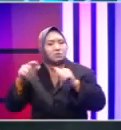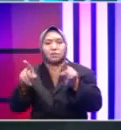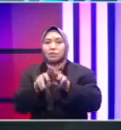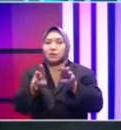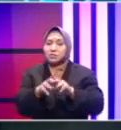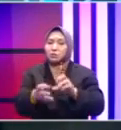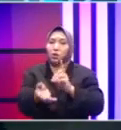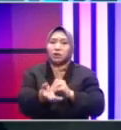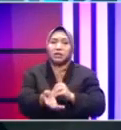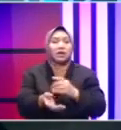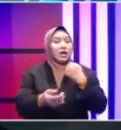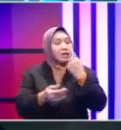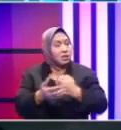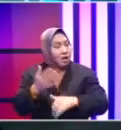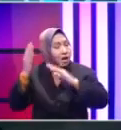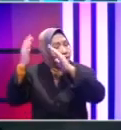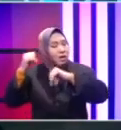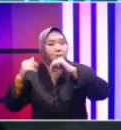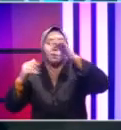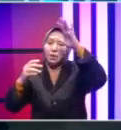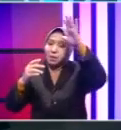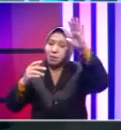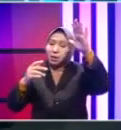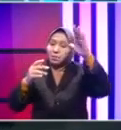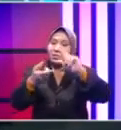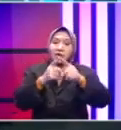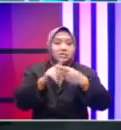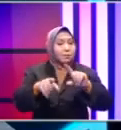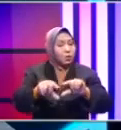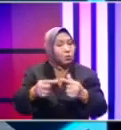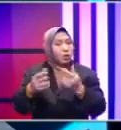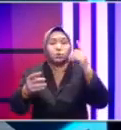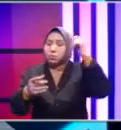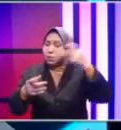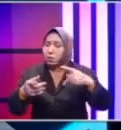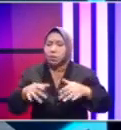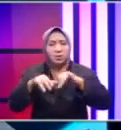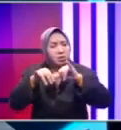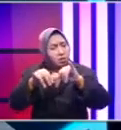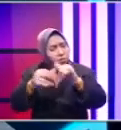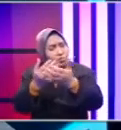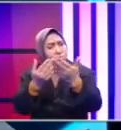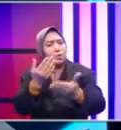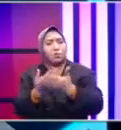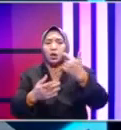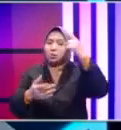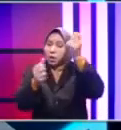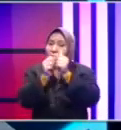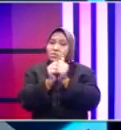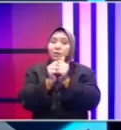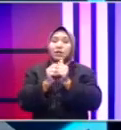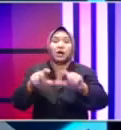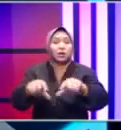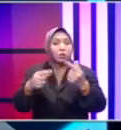kate tadi Untukmu Ibu Ayah sabar Quran semuanya ya tonton pompuan terus dipermudah kalah semangka anda bersama dengan